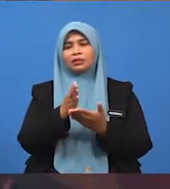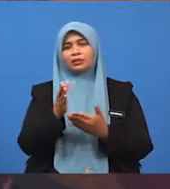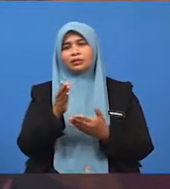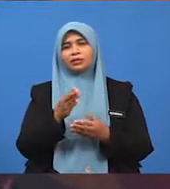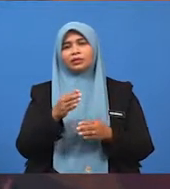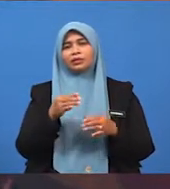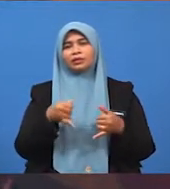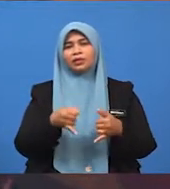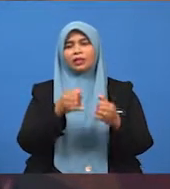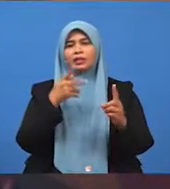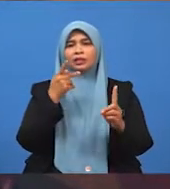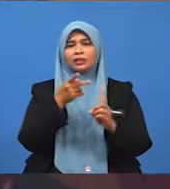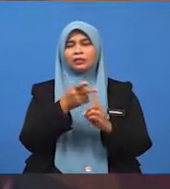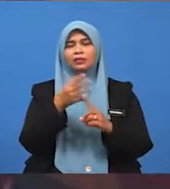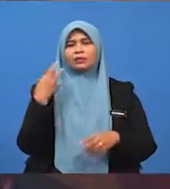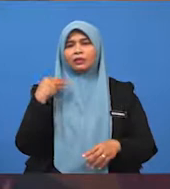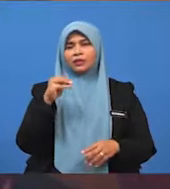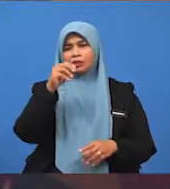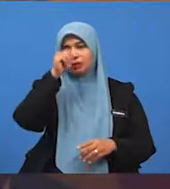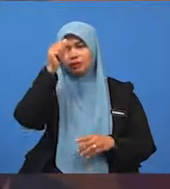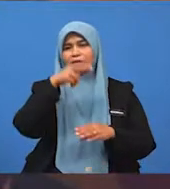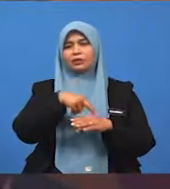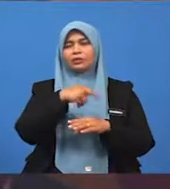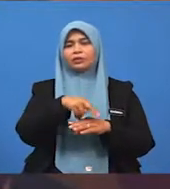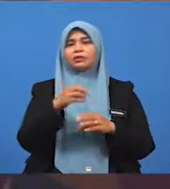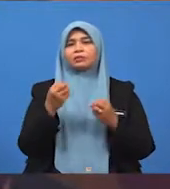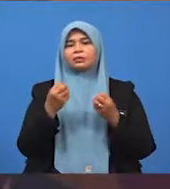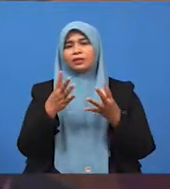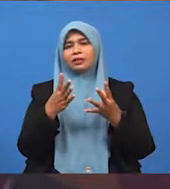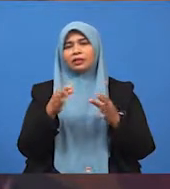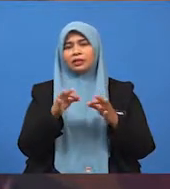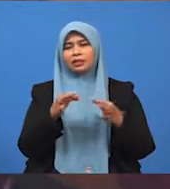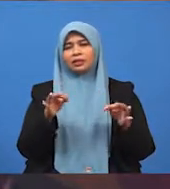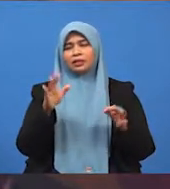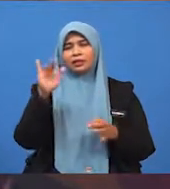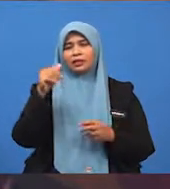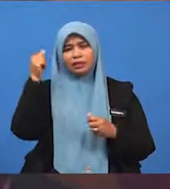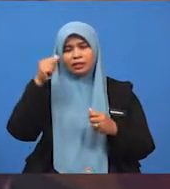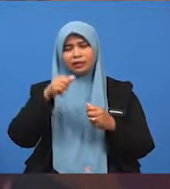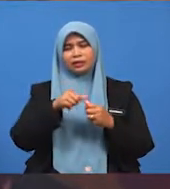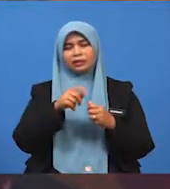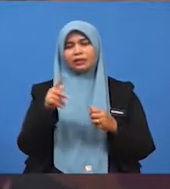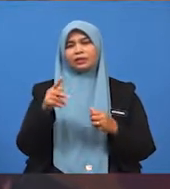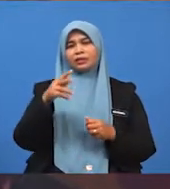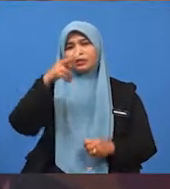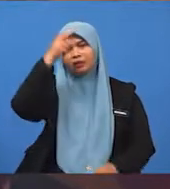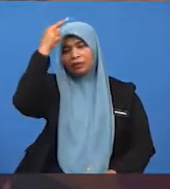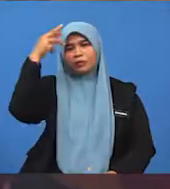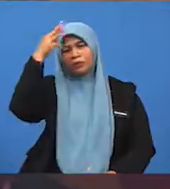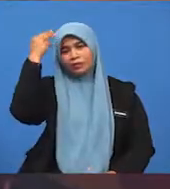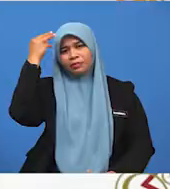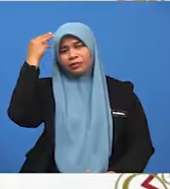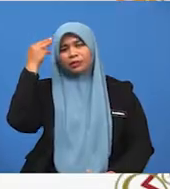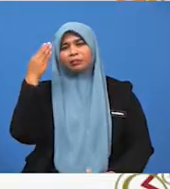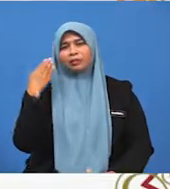wasallam bahawa apa yang baginda tempuhi hari itu telah dilalui oleh rasul-rasul sebelum itu,